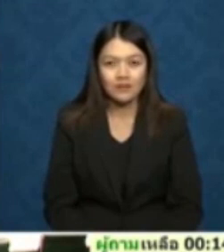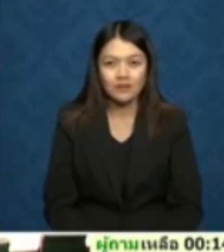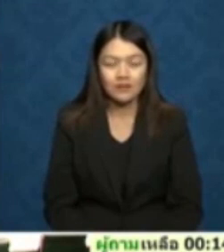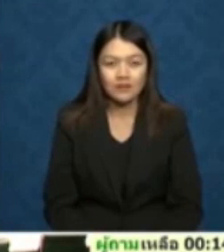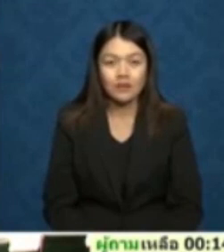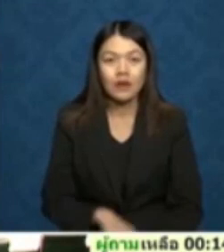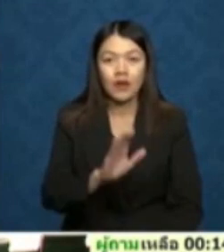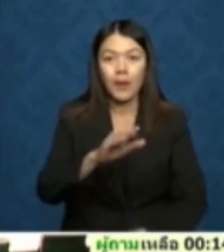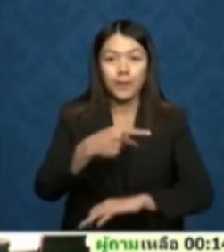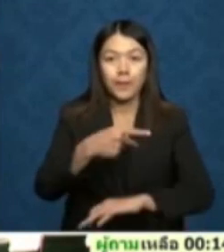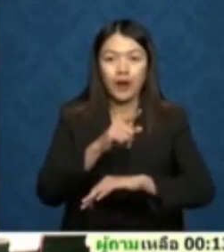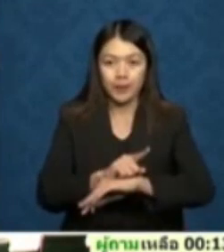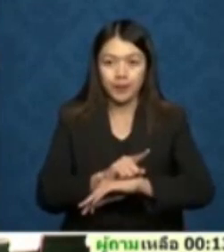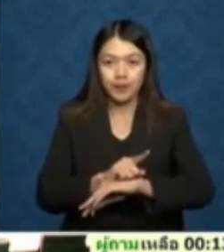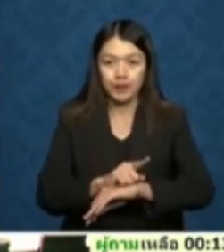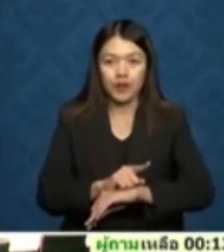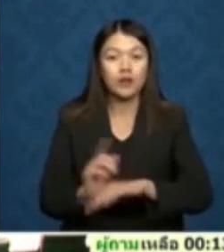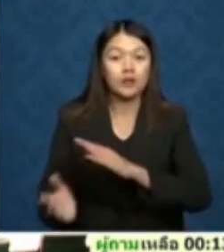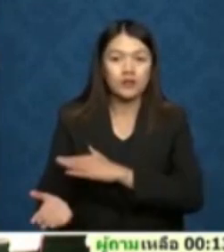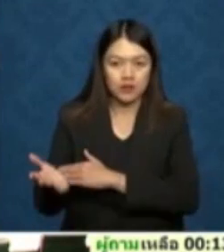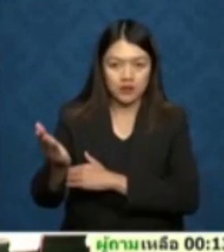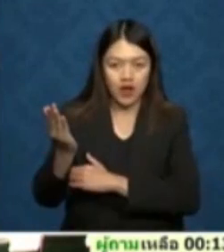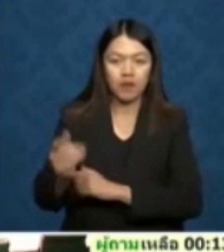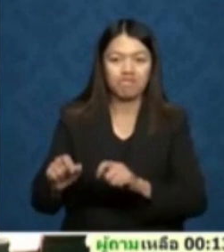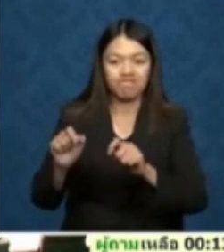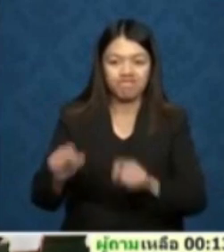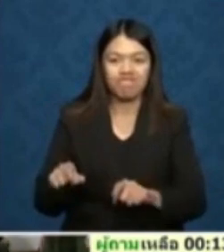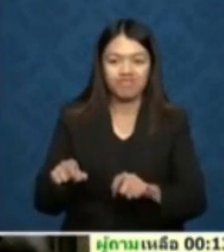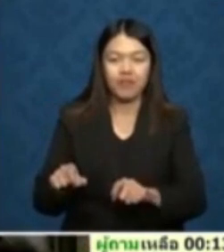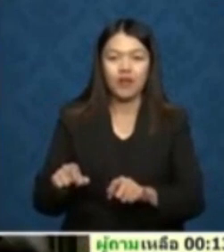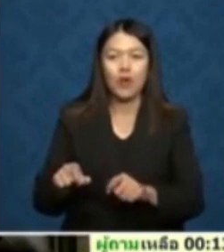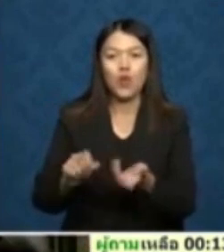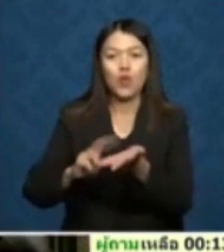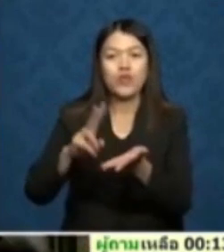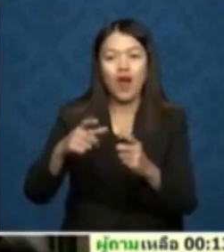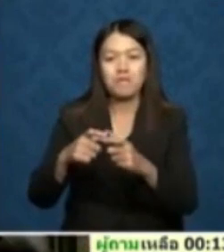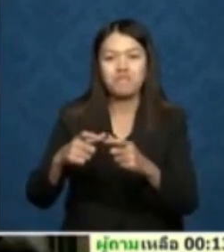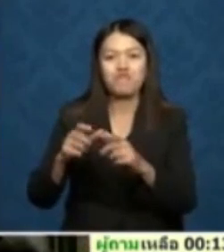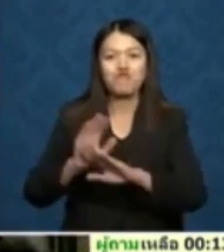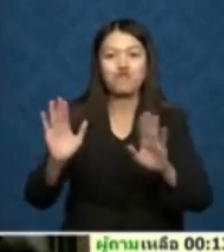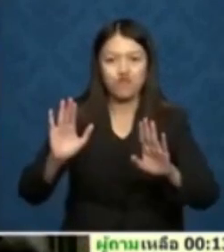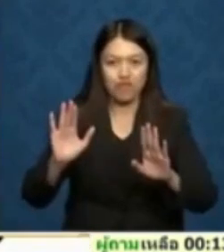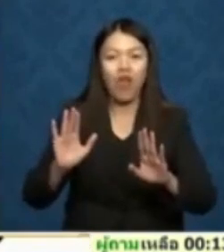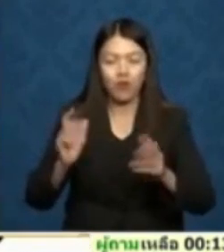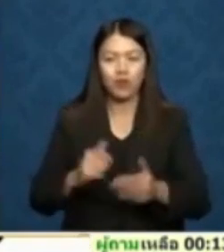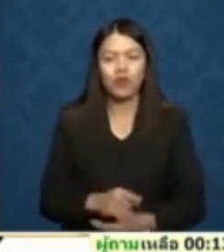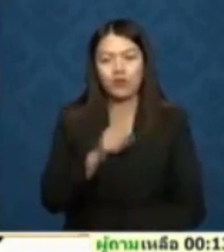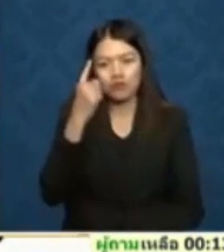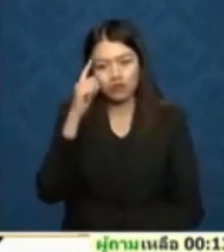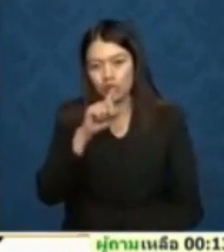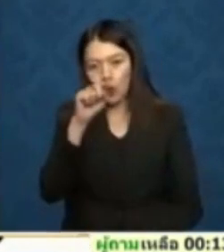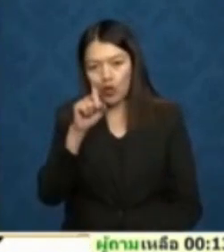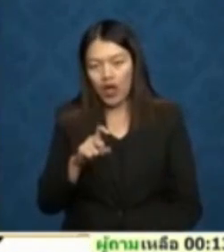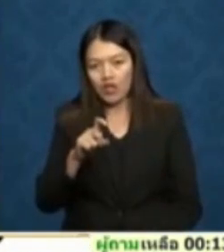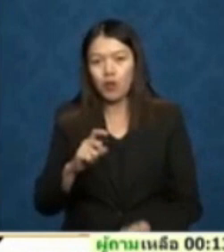ท่านประธานครับเช้านี้ได้มีการลงนามอนุมัติเพิกถอนวีซ่าไปแล้วแต่ยังมีข้อสงสัยครับว่าการดำเนินคดีหลังการเ